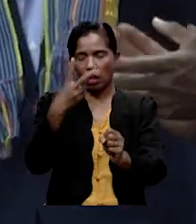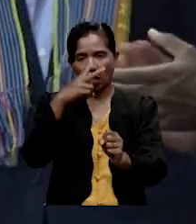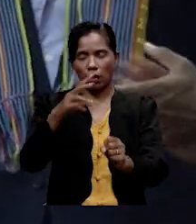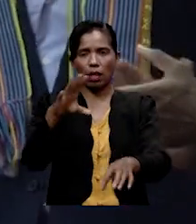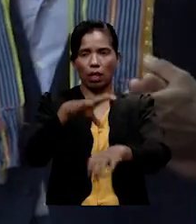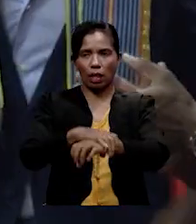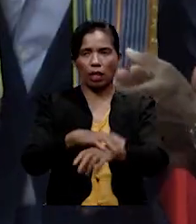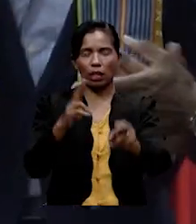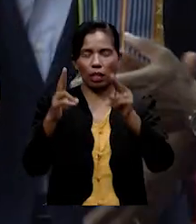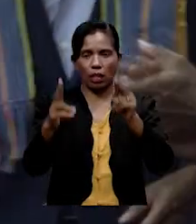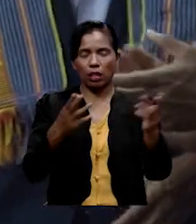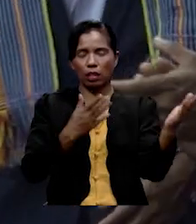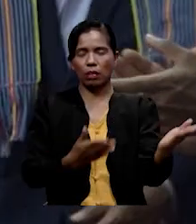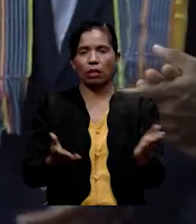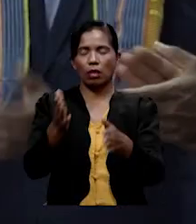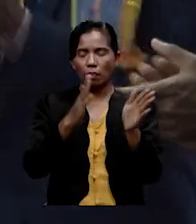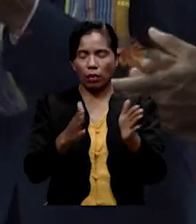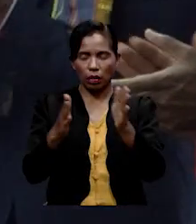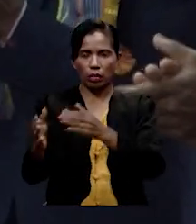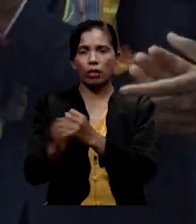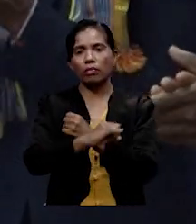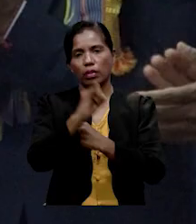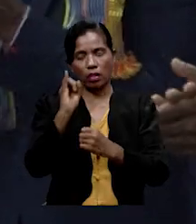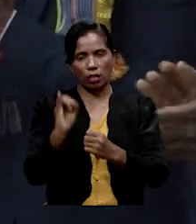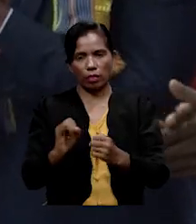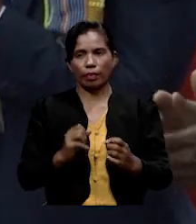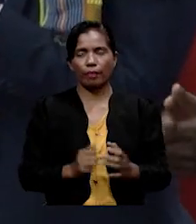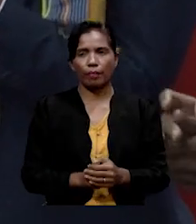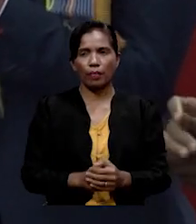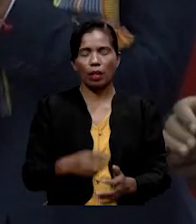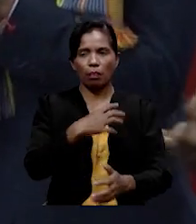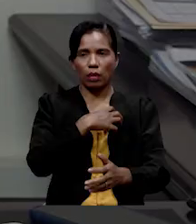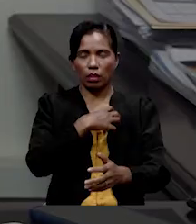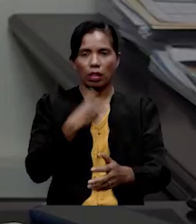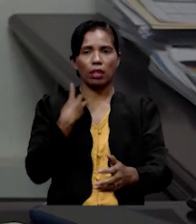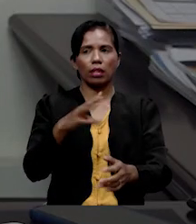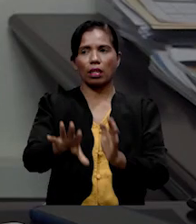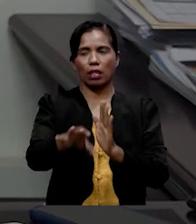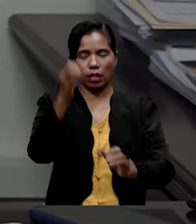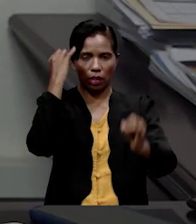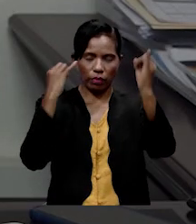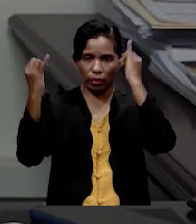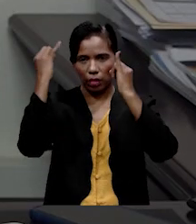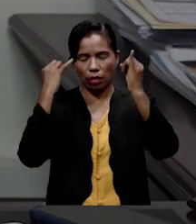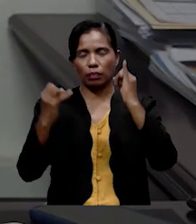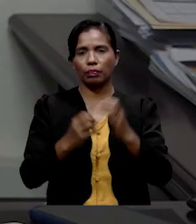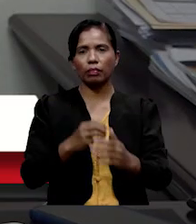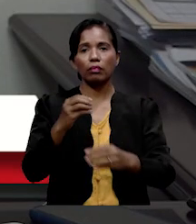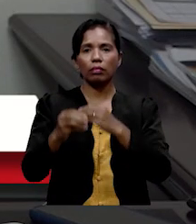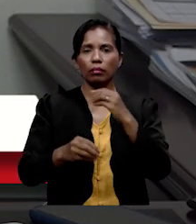atuasaun no submete ba prosesu investigasaun. Komando Municipio Dili itemos hetan informasaun kata